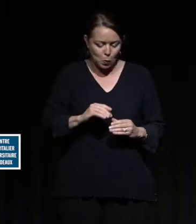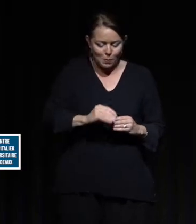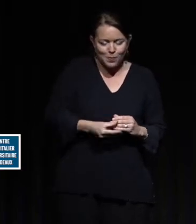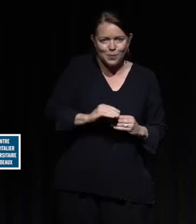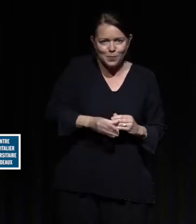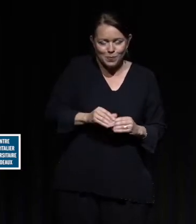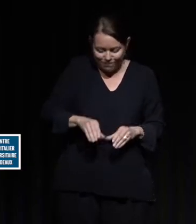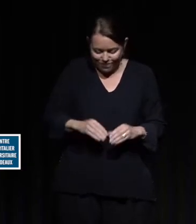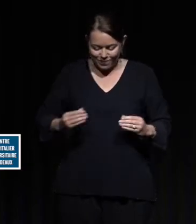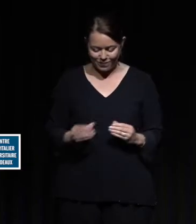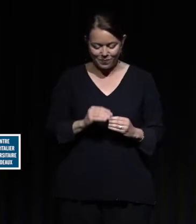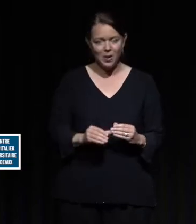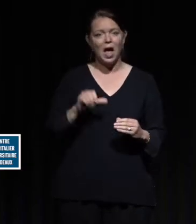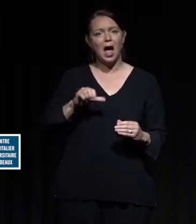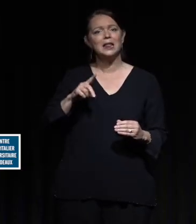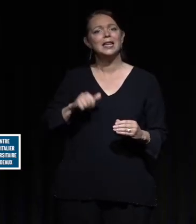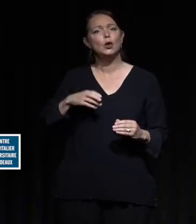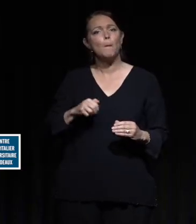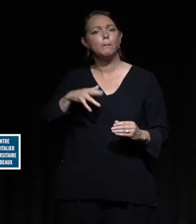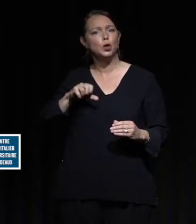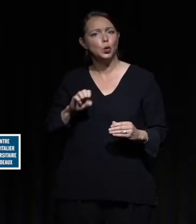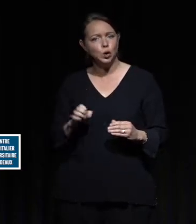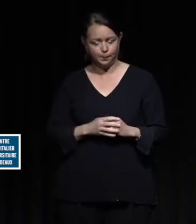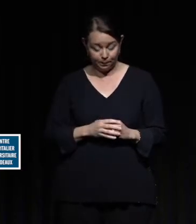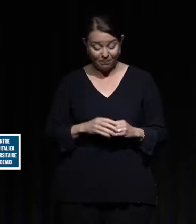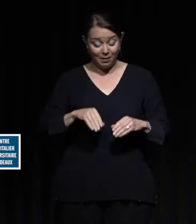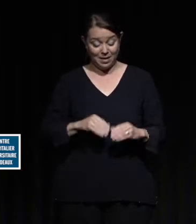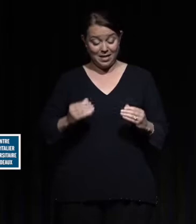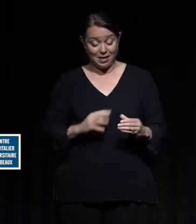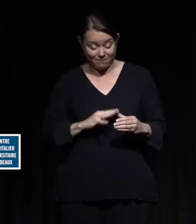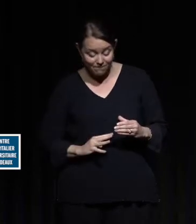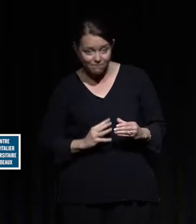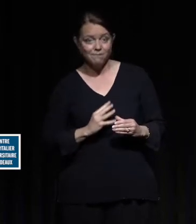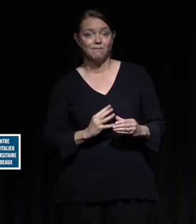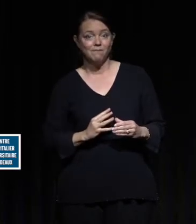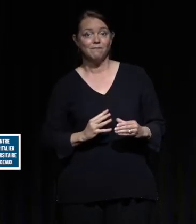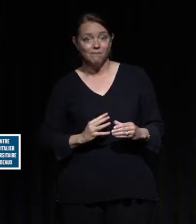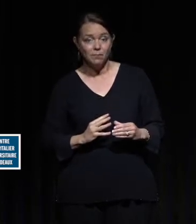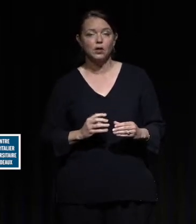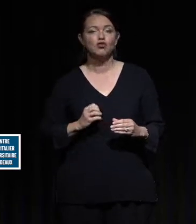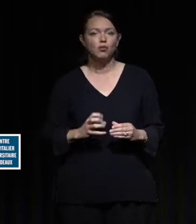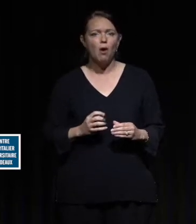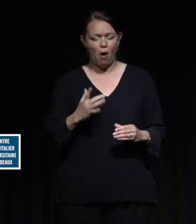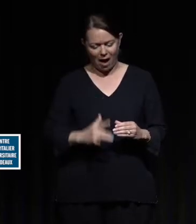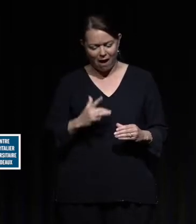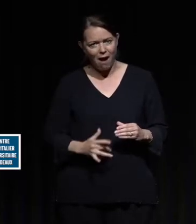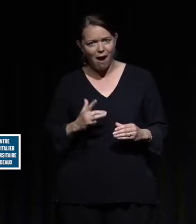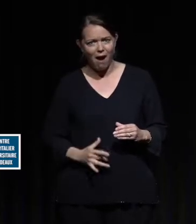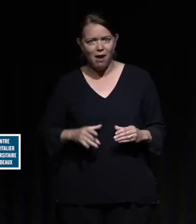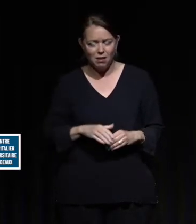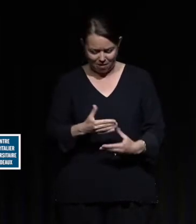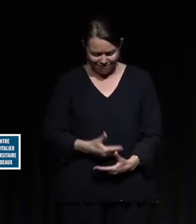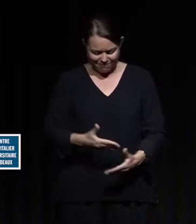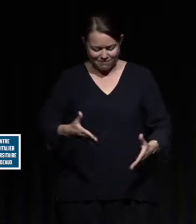on appelle ça une adénomiose. Lorsque l'endométriose va par la plupart du temps reflux des règles dans la cavité